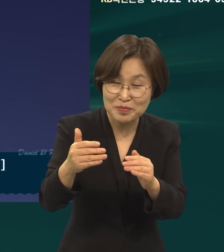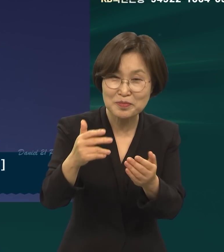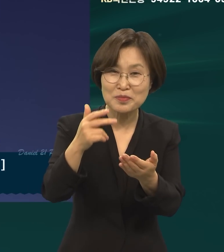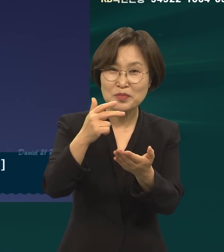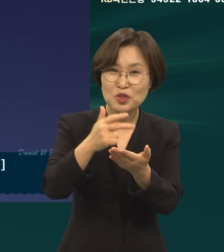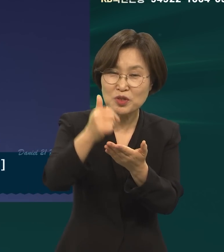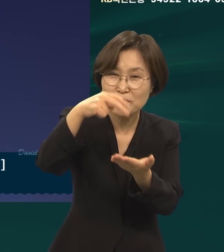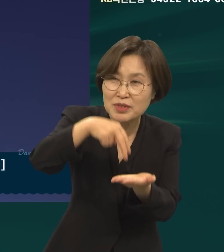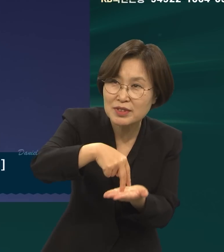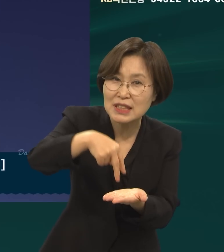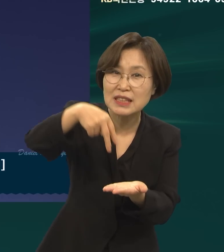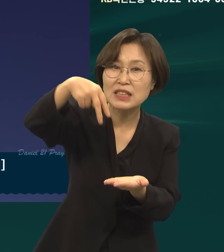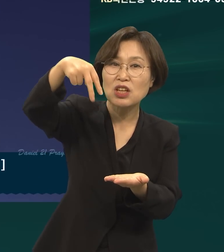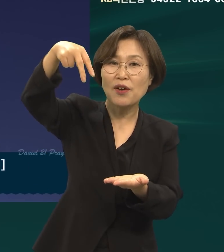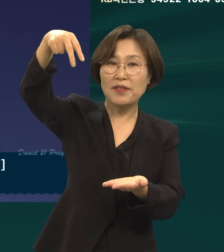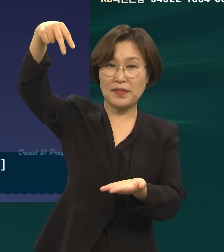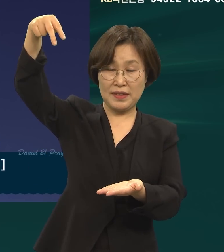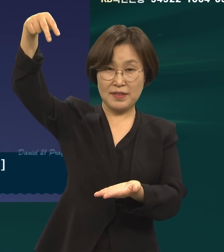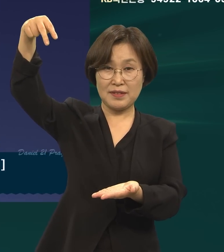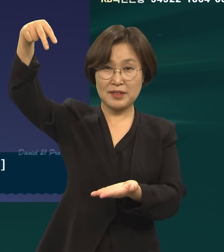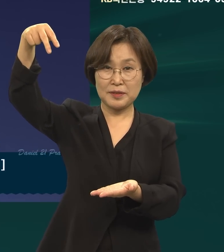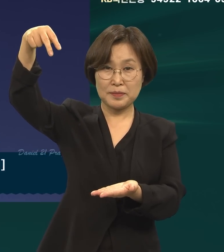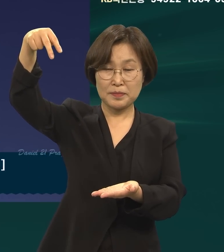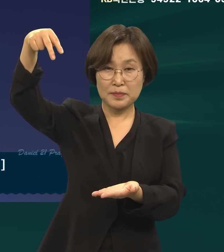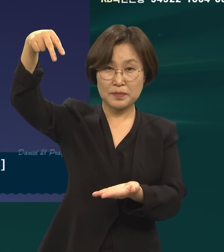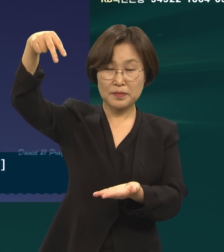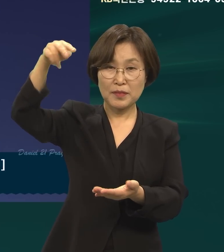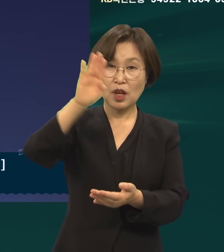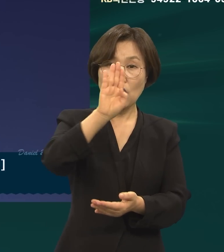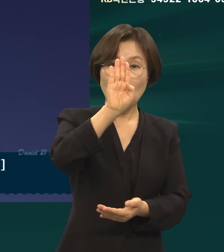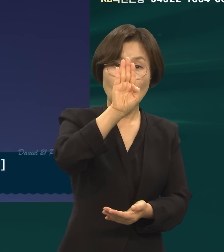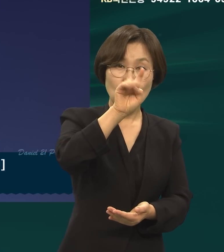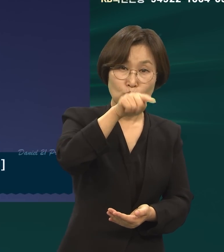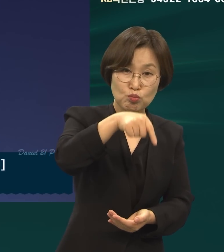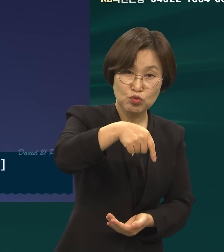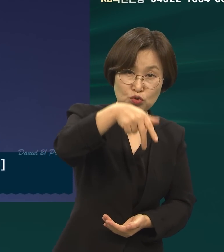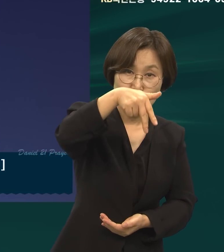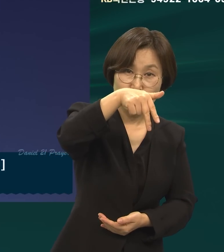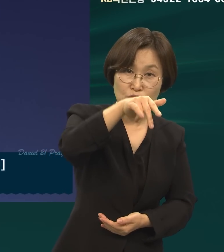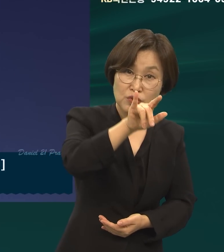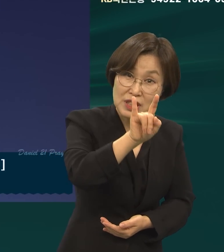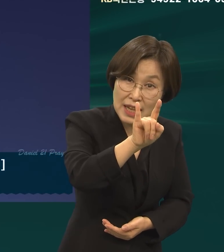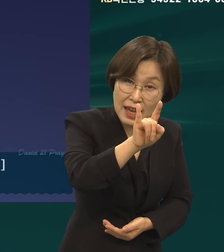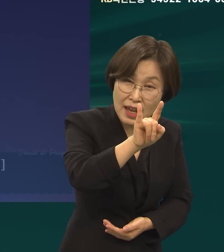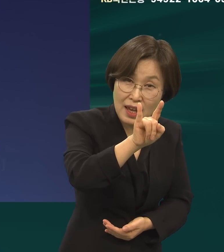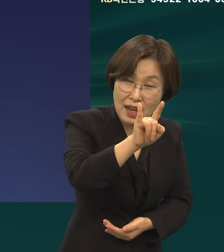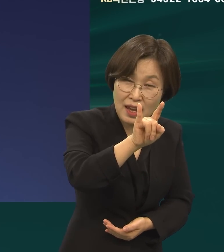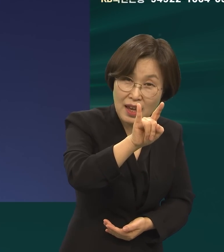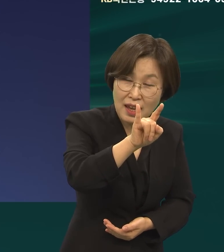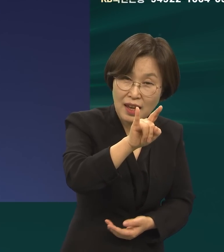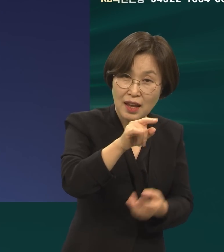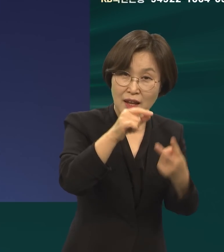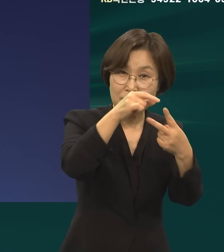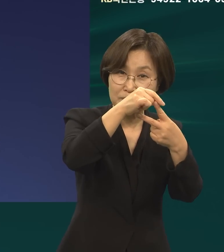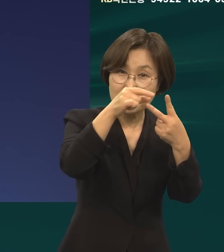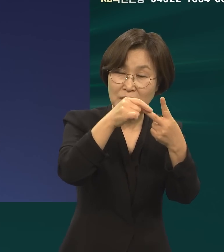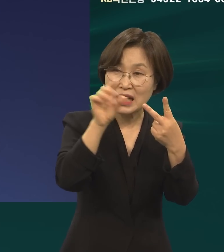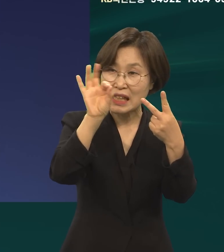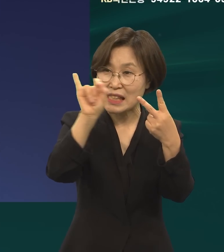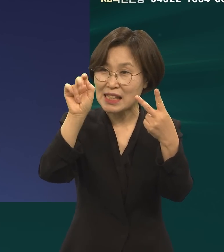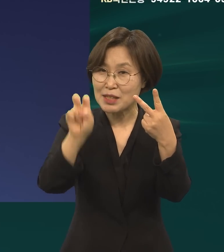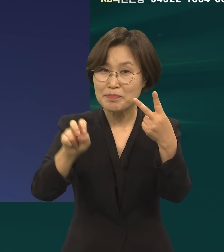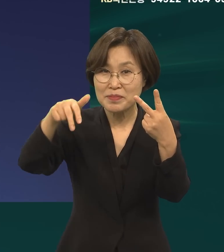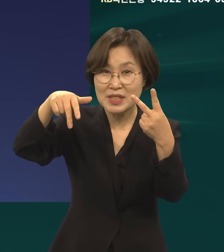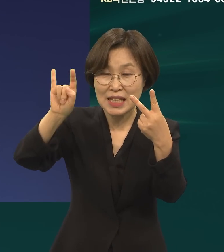주님은 승천하셨습니다. 잘 들으세요. 부재입니까? 물리적으로, 육체적으로 부재예요, 임재예요?